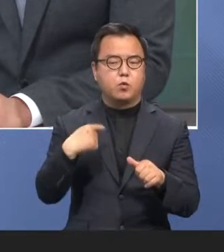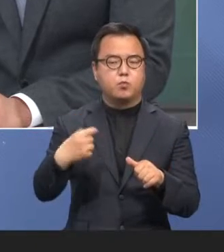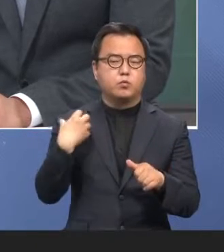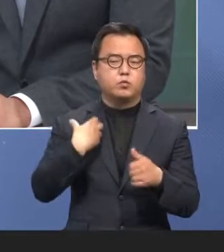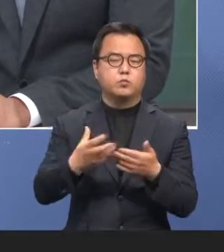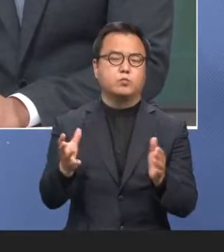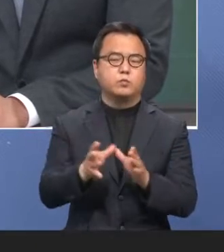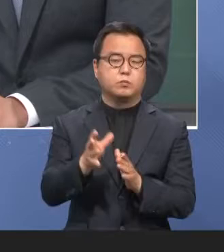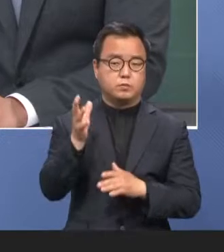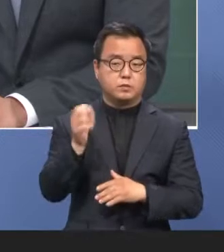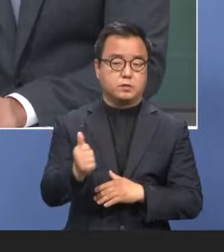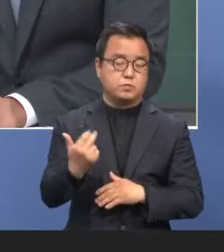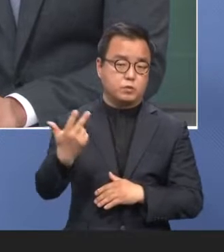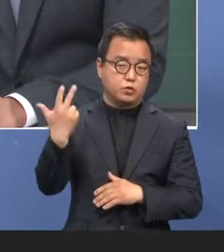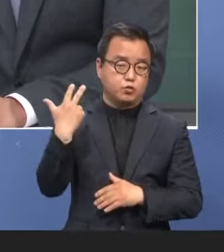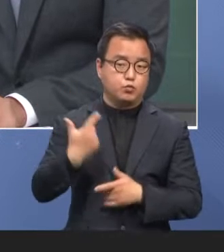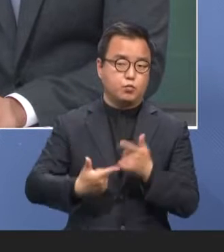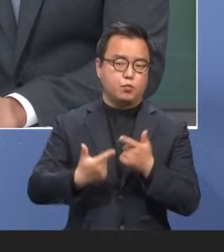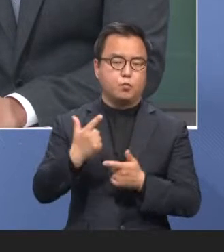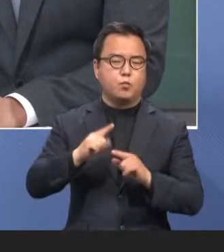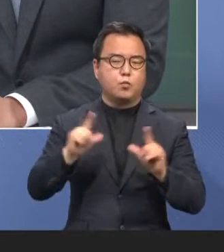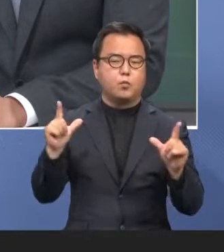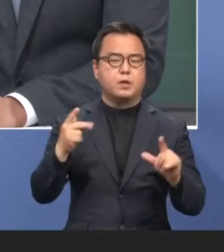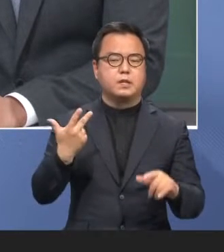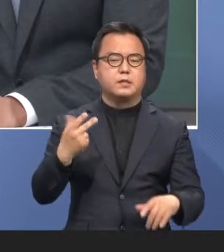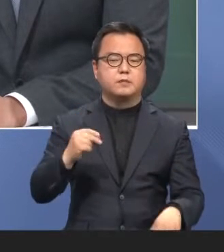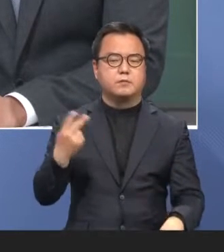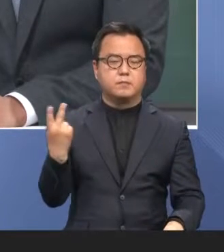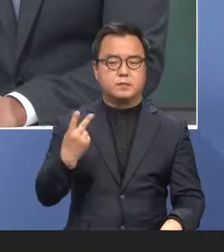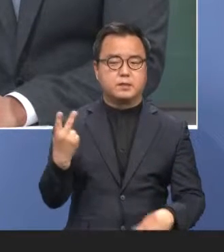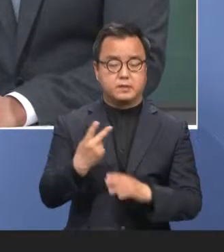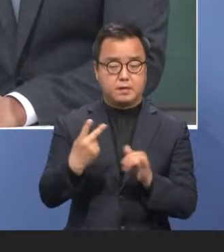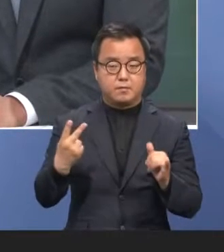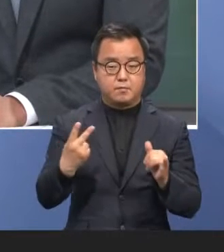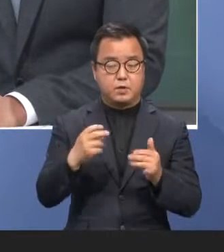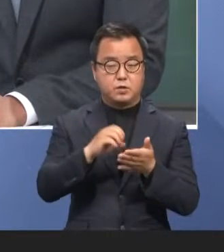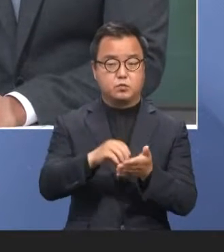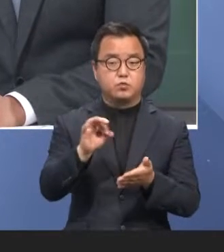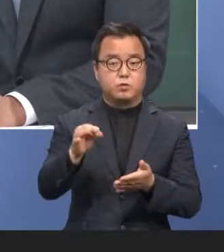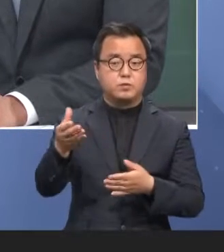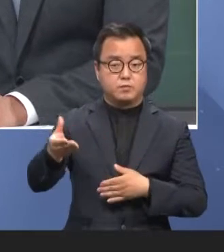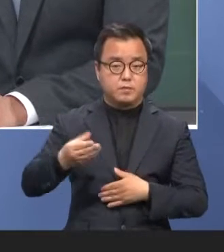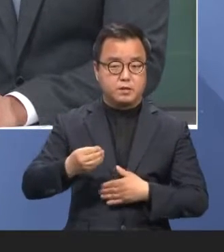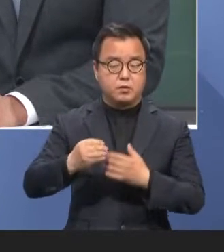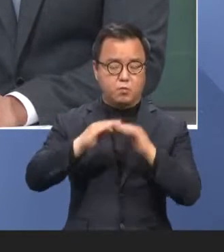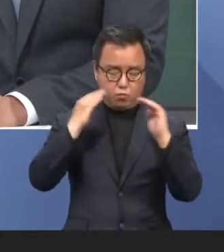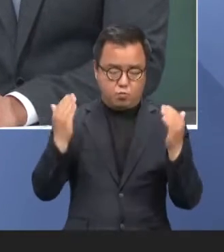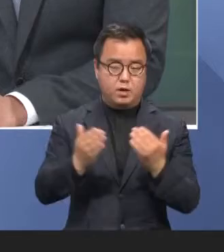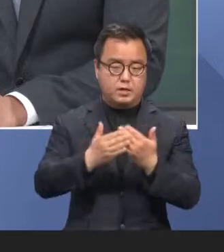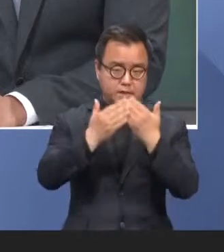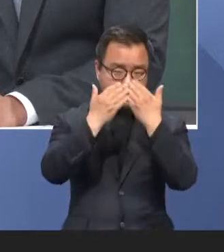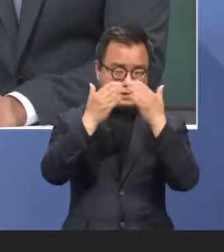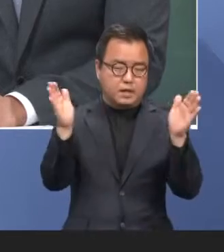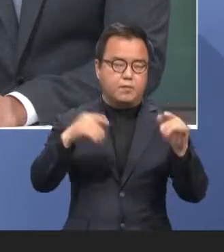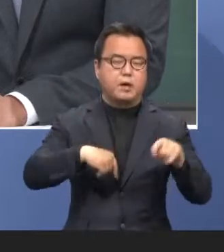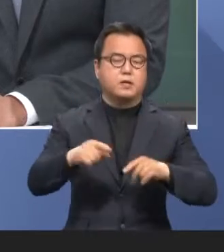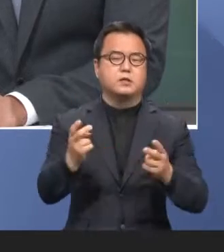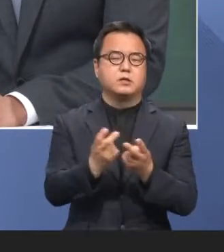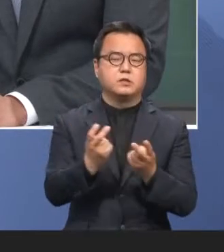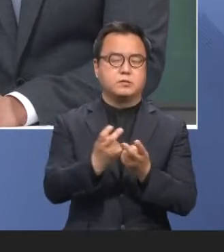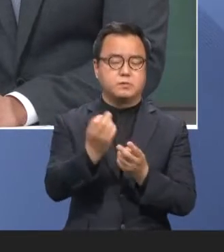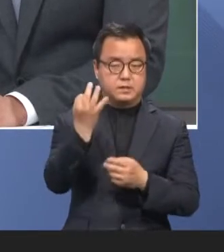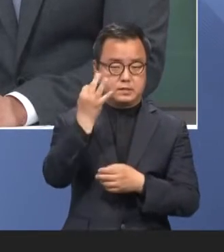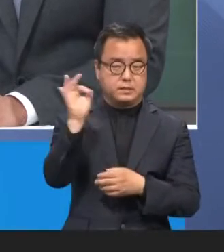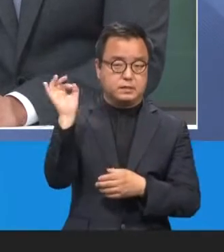지난주 목요일에 약 7만 2천명의 대학생들의 학자금 대출을 완전히 탕감하는 정책을 승인했습니다 여기에